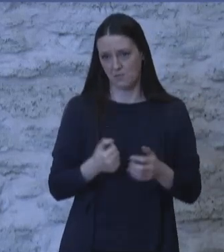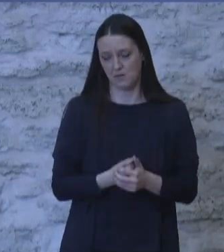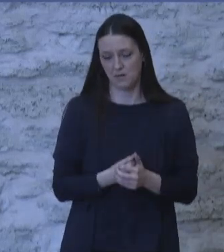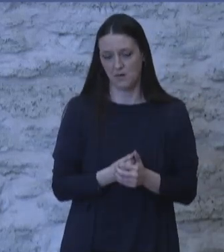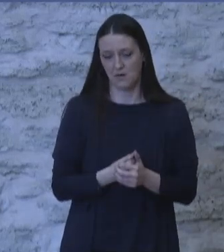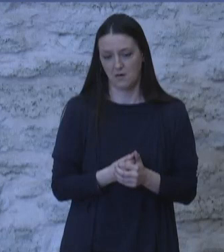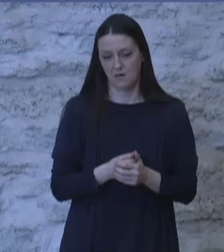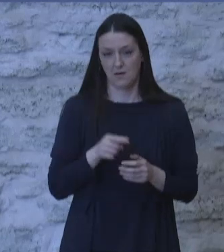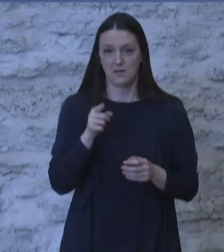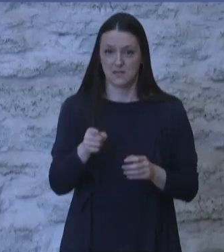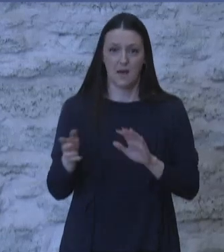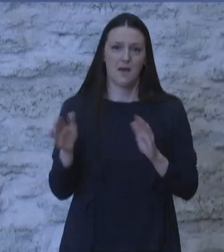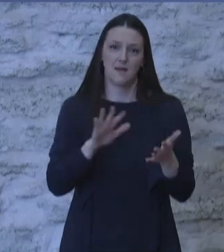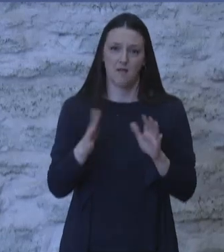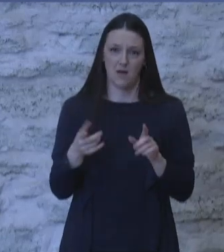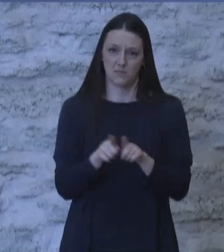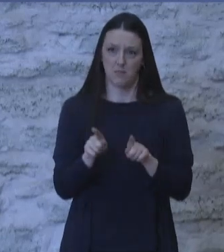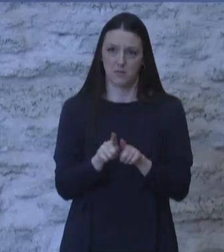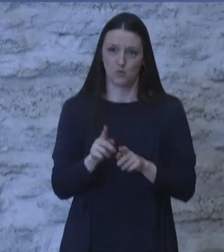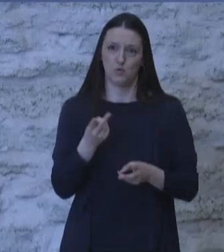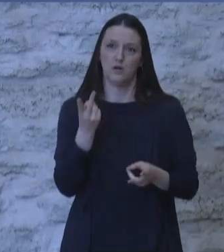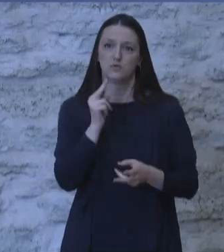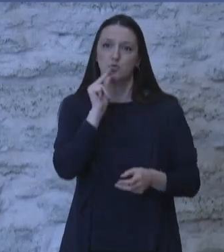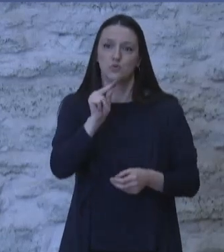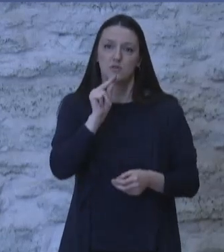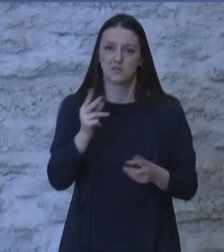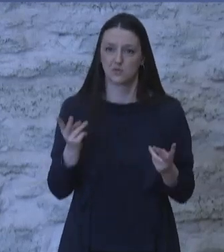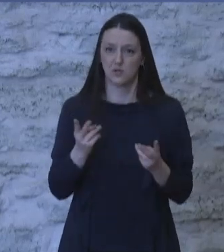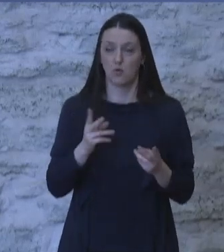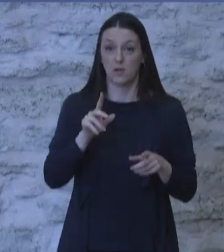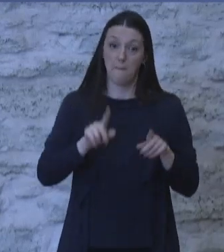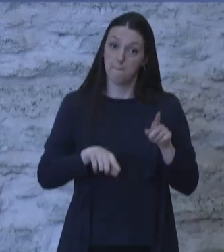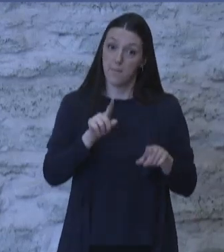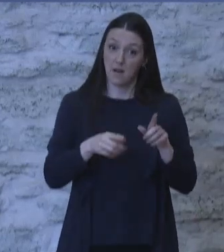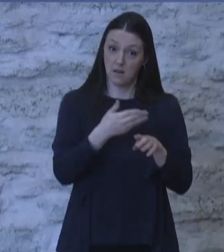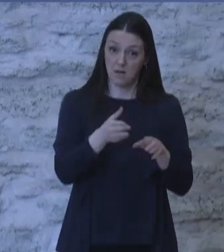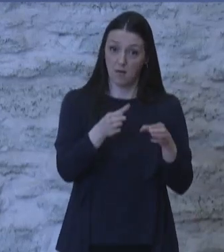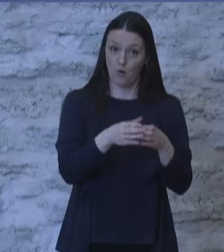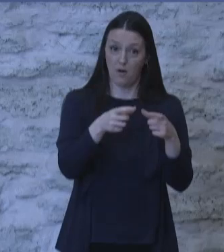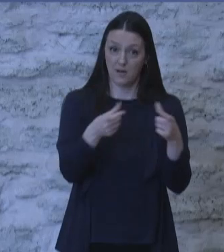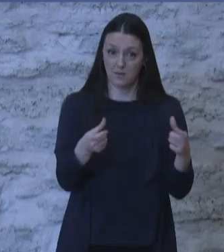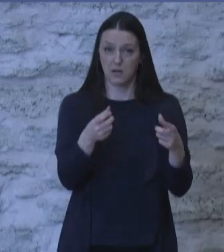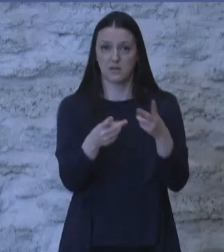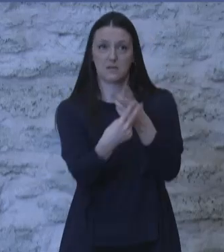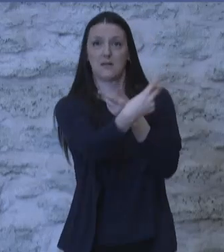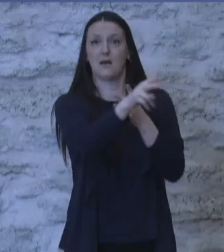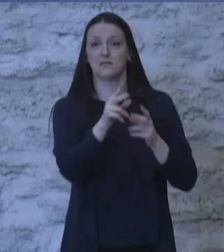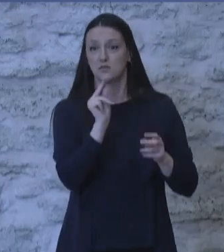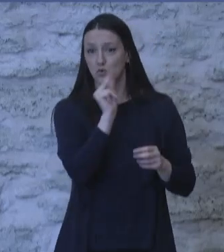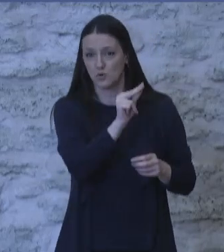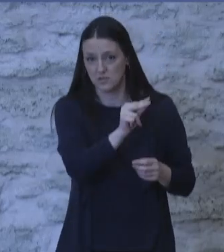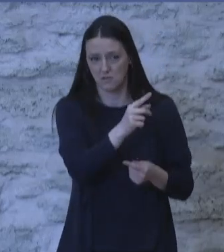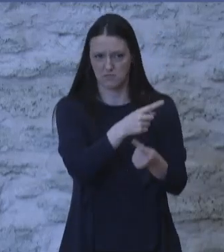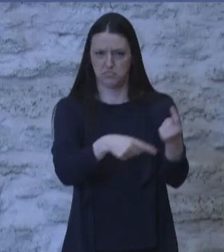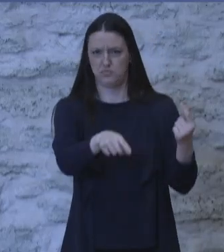See on enam-vähem samasugune süüdistus nagu see, kui võibolla mõned meie erakonna liikmed süüdistavad mõnda teist erakonda või mõnda teist poliitikud